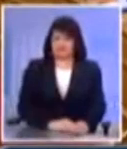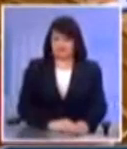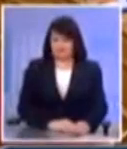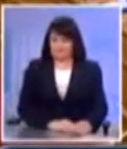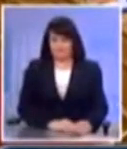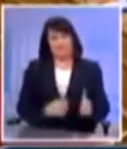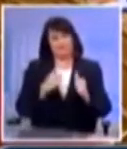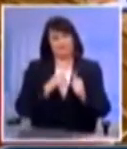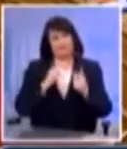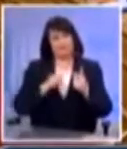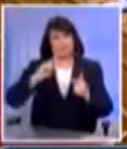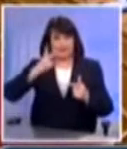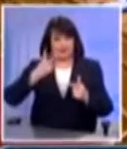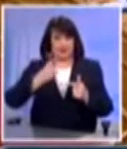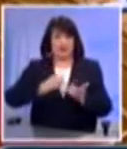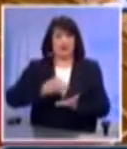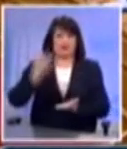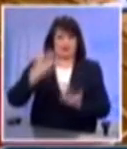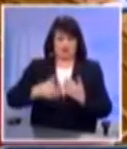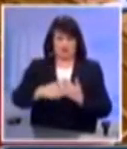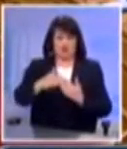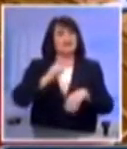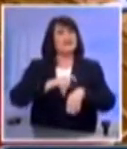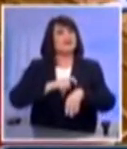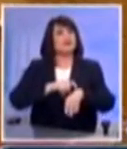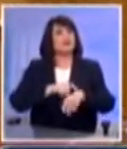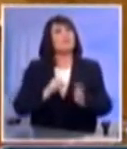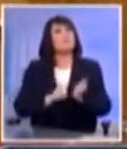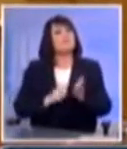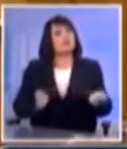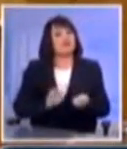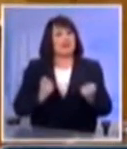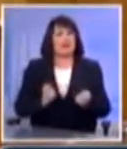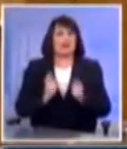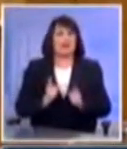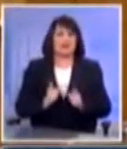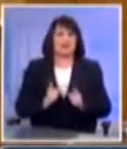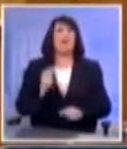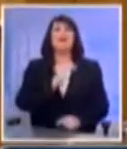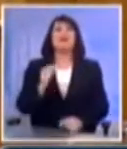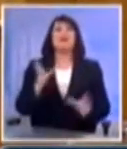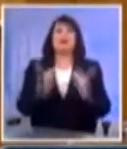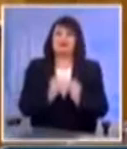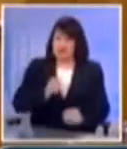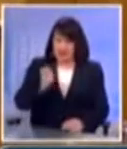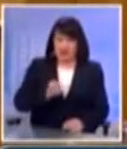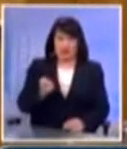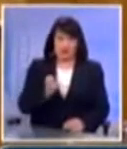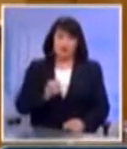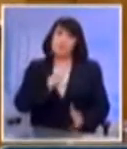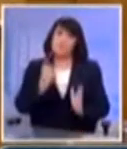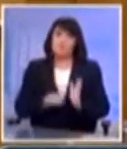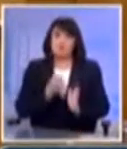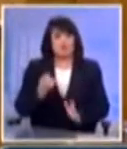Η δεύτερη αξιολόγηση θα κλείσει στην ώρα της, ενώ το ζήτημα του χρέους για πρώτη φορά